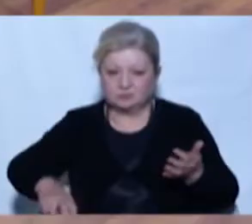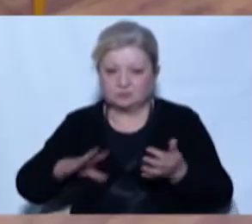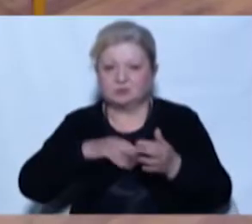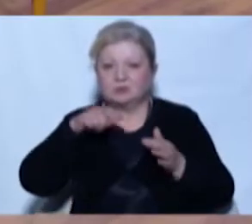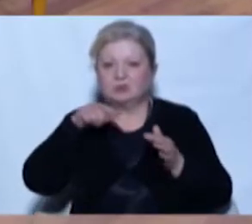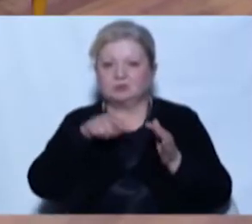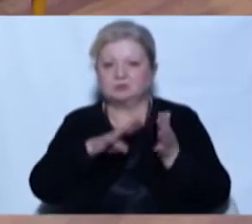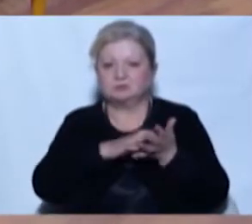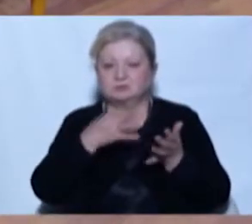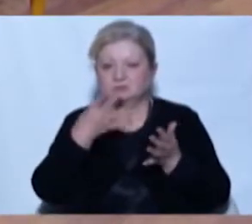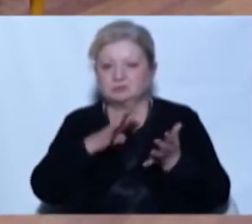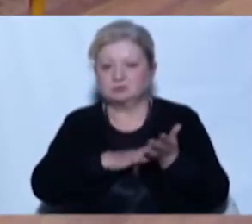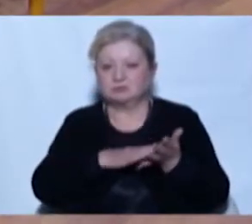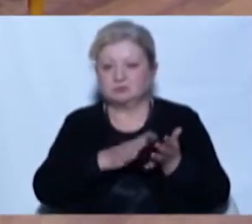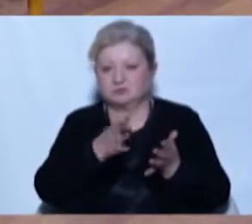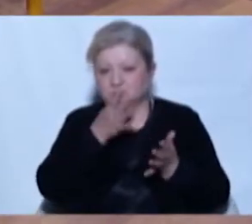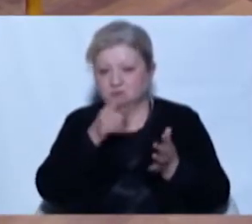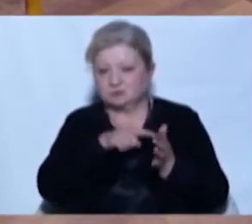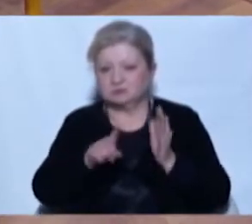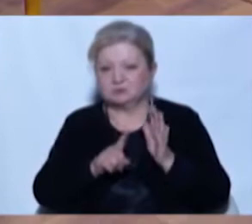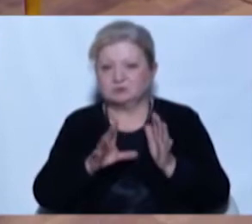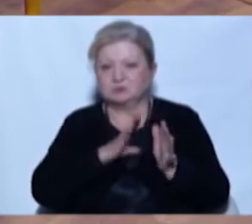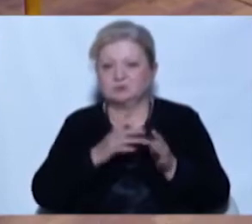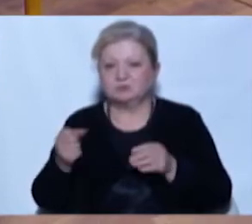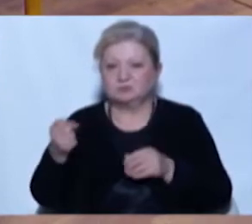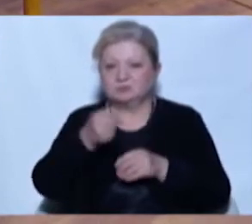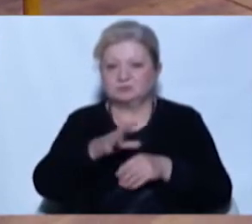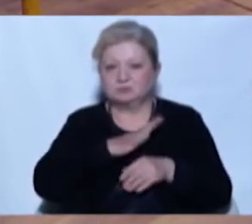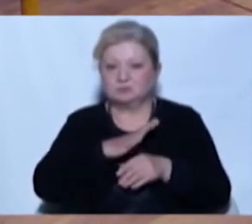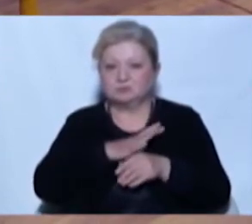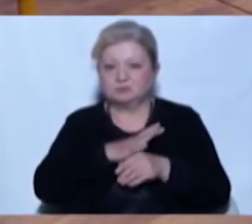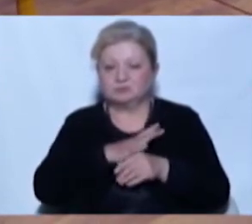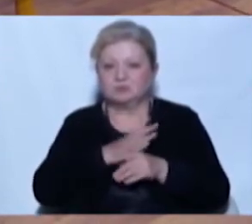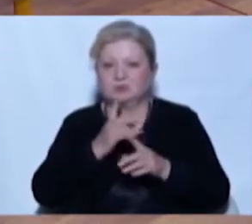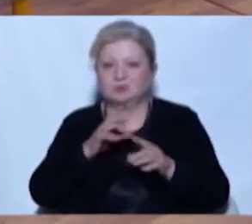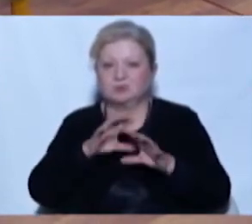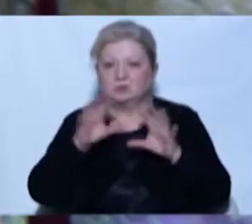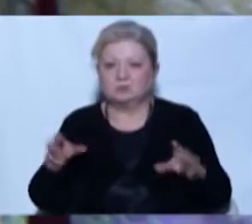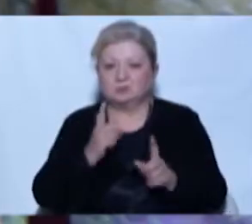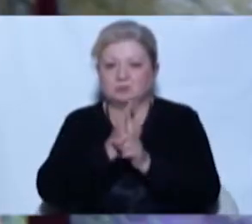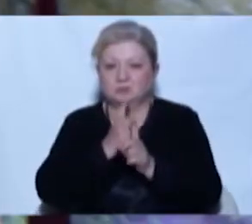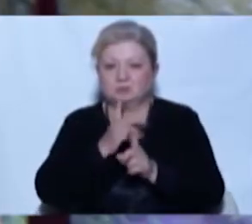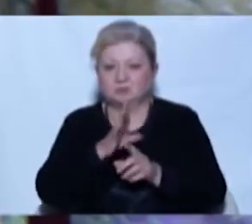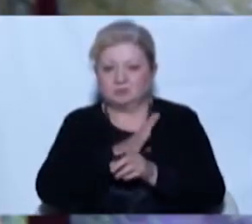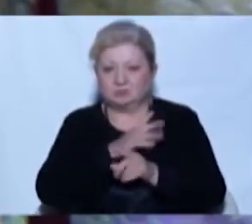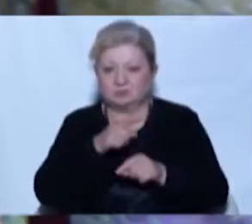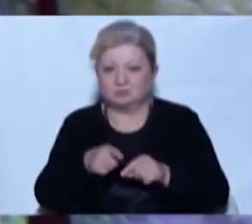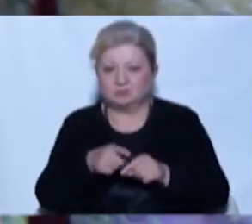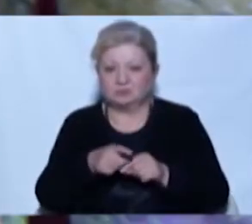წელს სოლიდარობის კანდიდატი გახდა პოლონეთის პრემიერ-მინისტრი, რის შემდეგაც